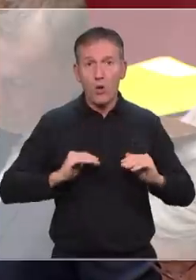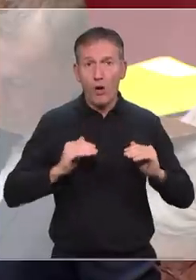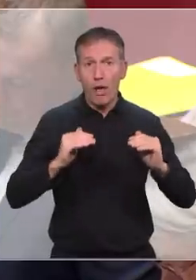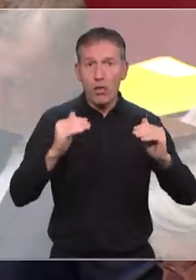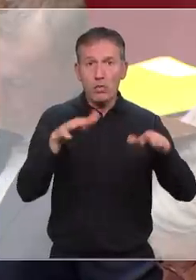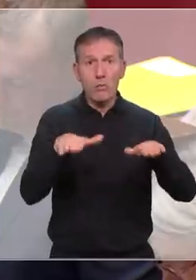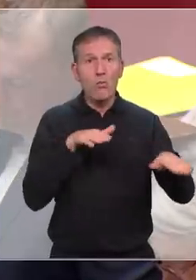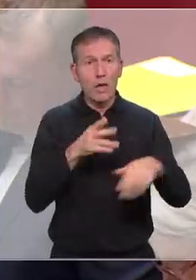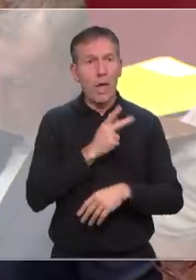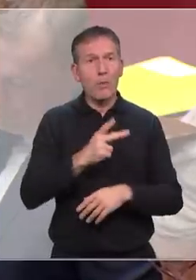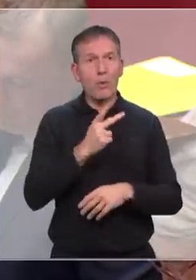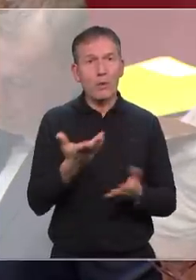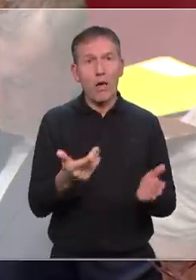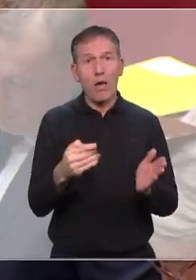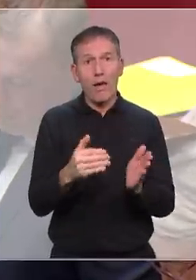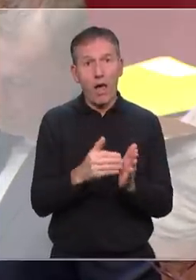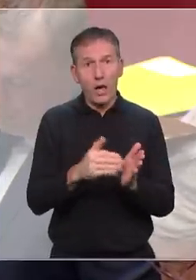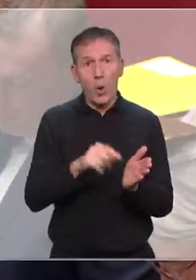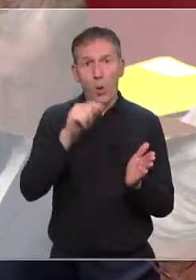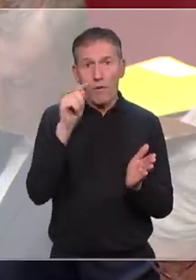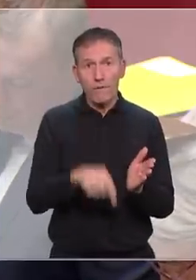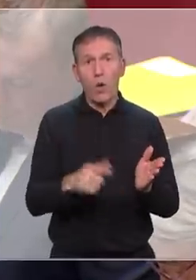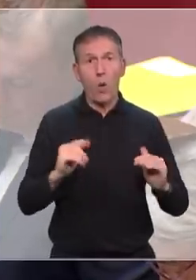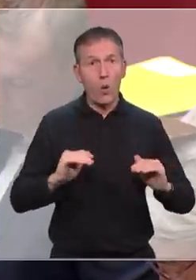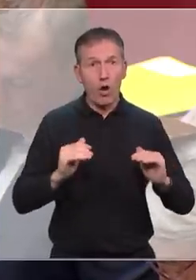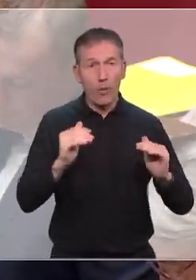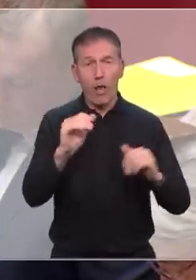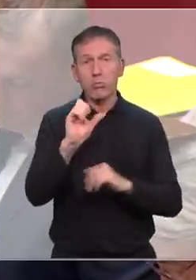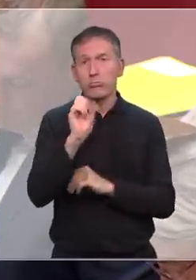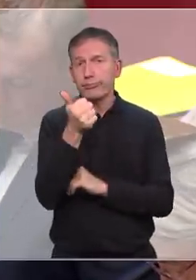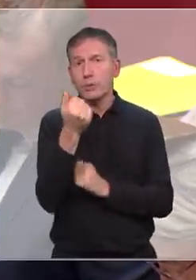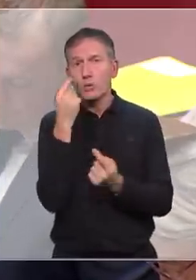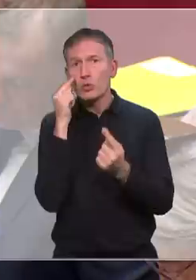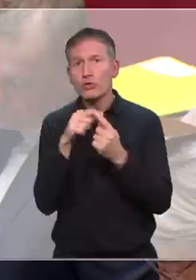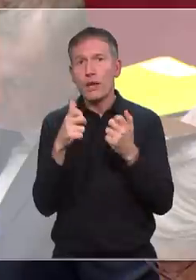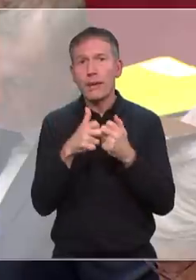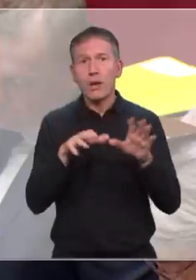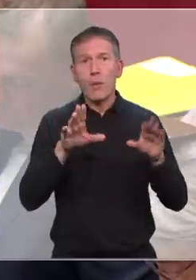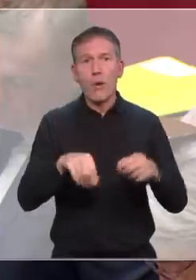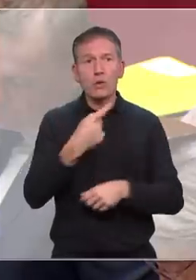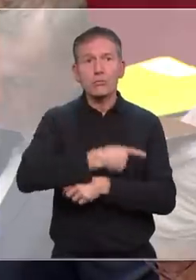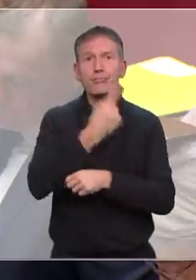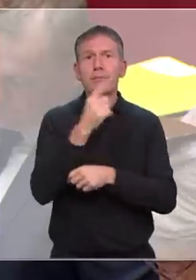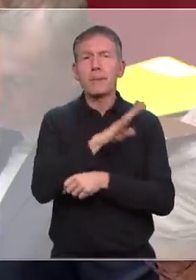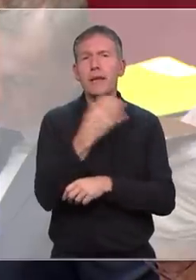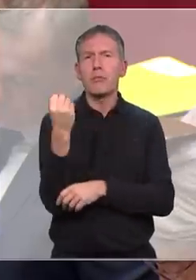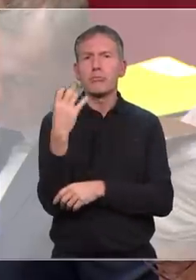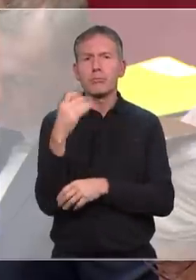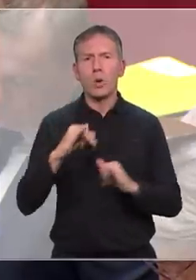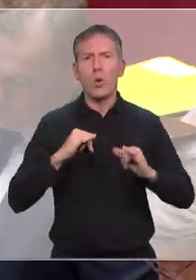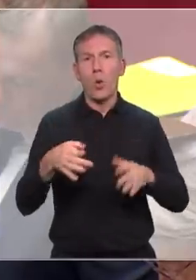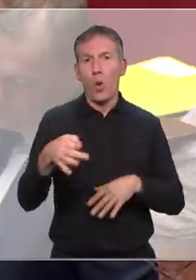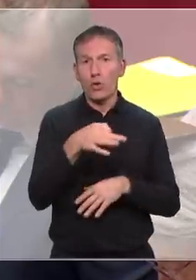y consacrons. Il faut encore les augmenter avec en particulier certains sujets comme les postes de signalisation automatique et le